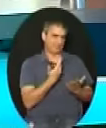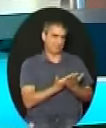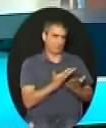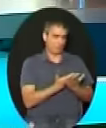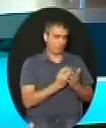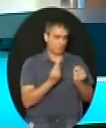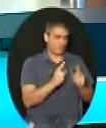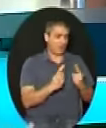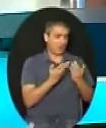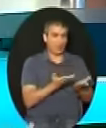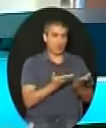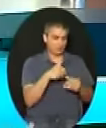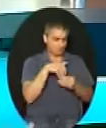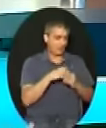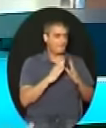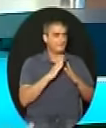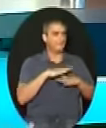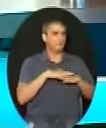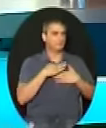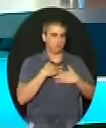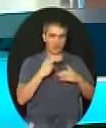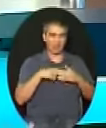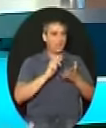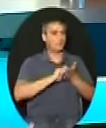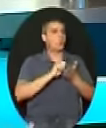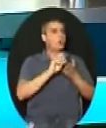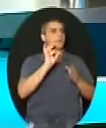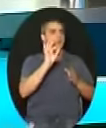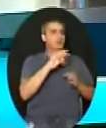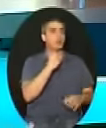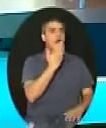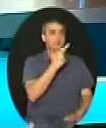והדבר הזה קרה בבית המקצועי שלי, צמוד לאולפני כל ישראל,